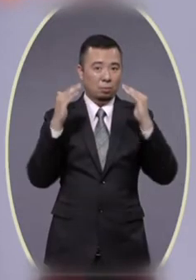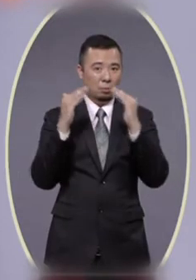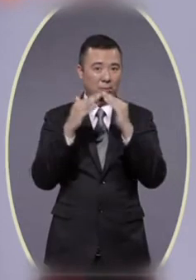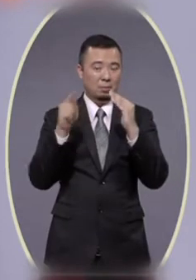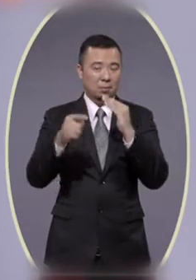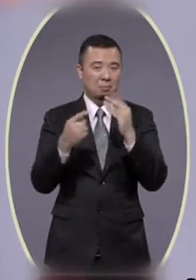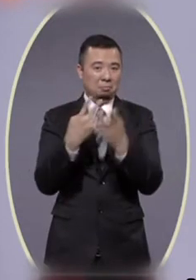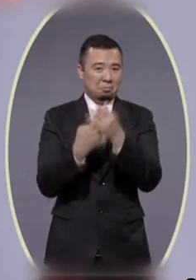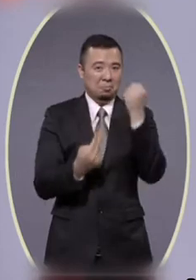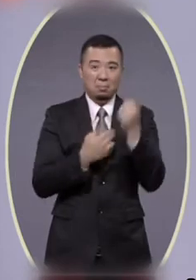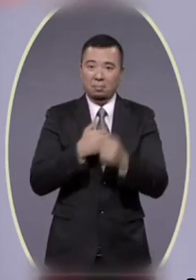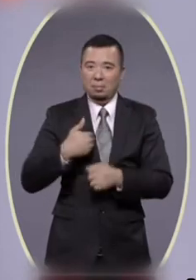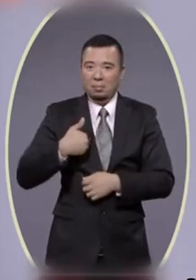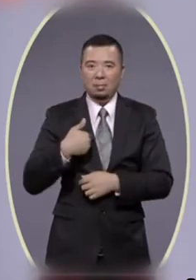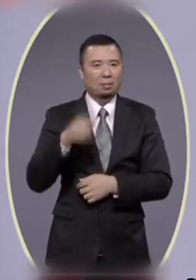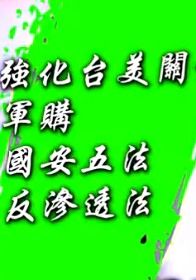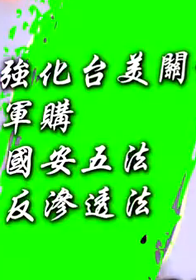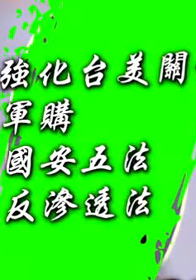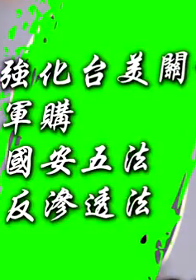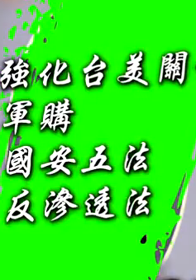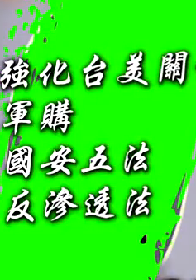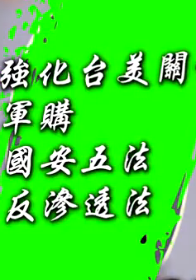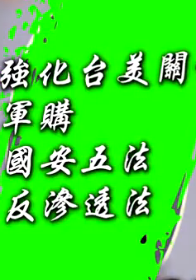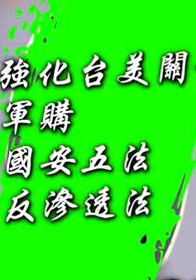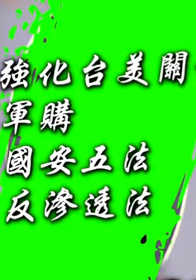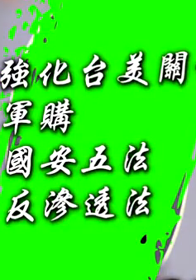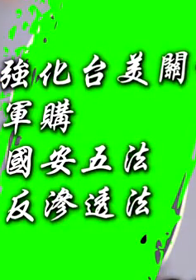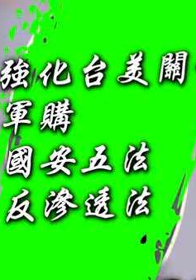台湾绝对不可能接受一国两制。